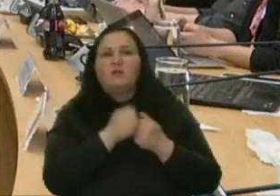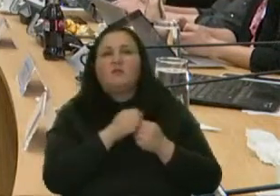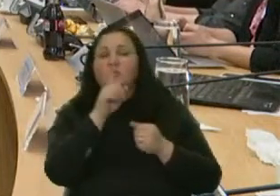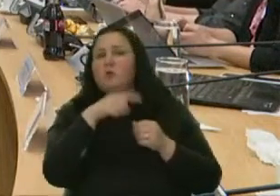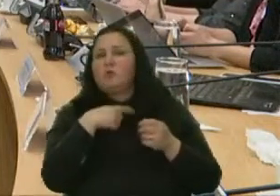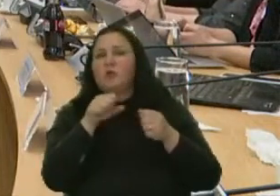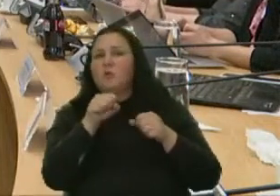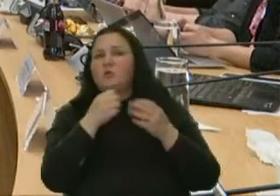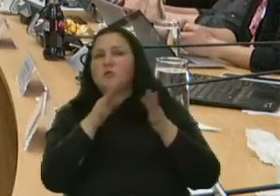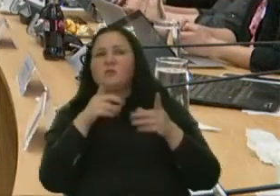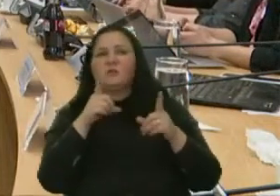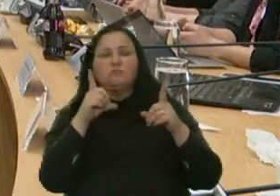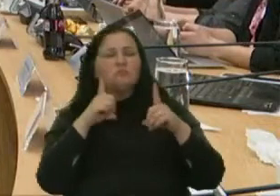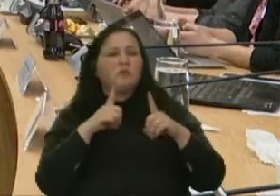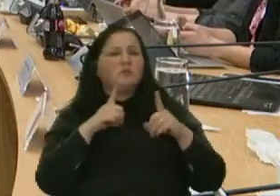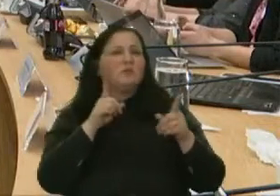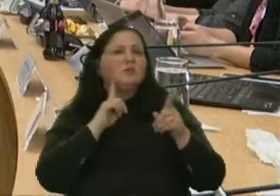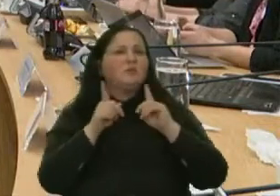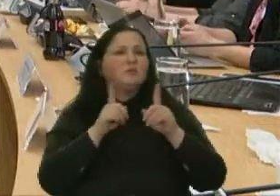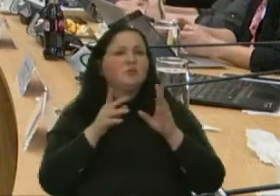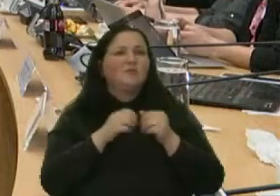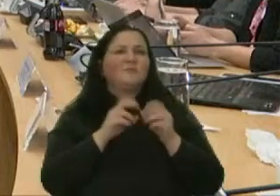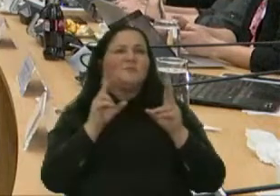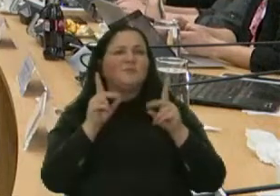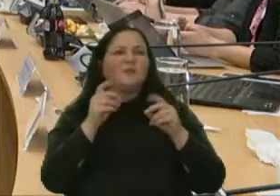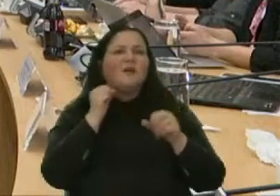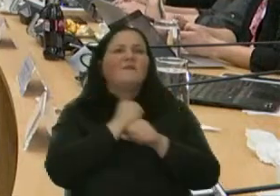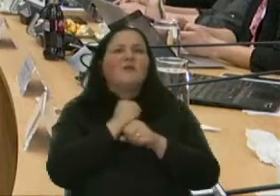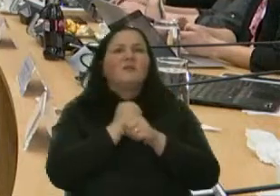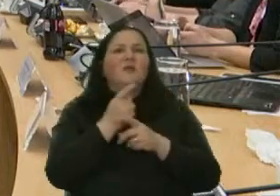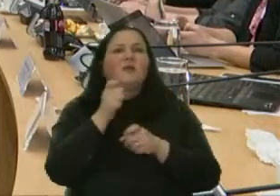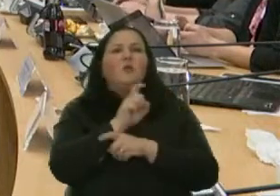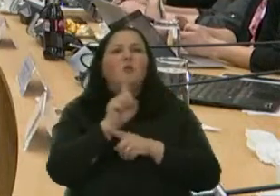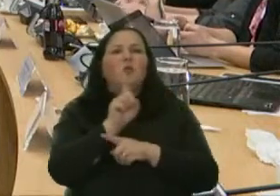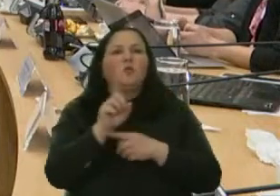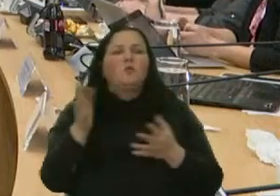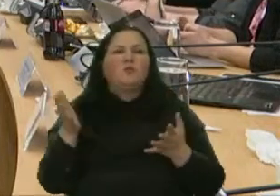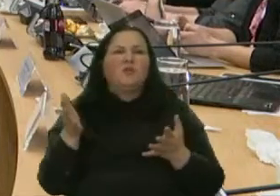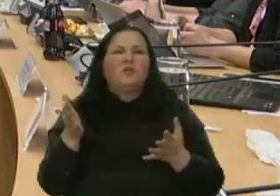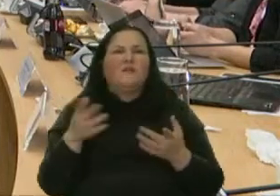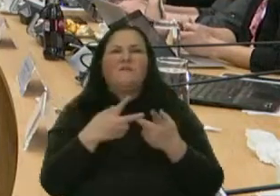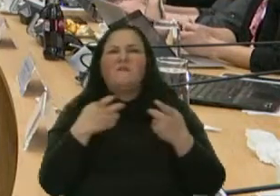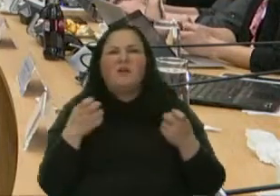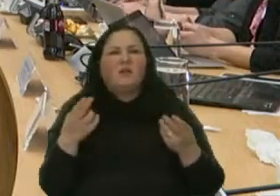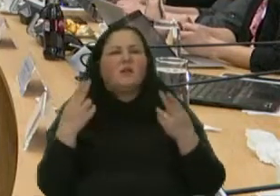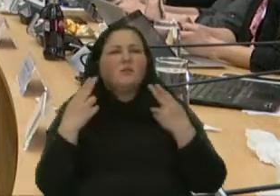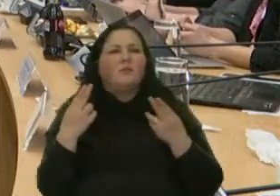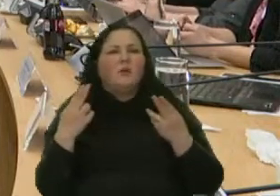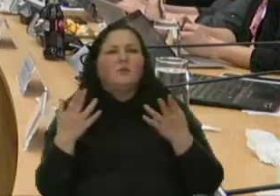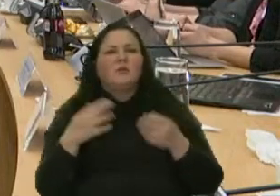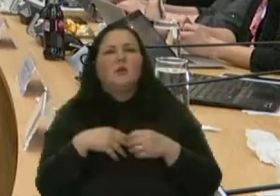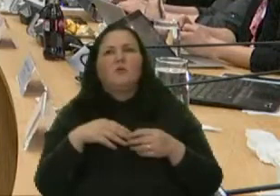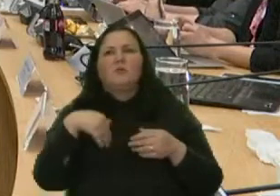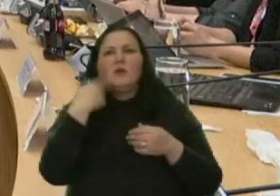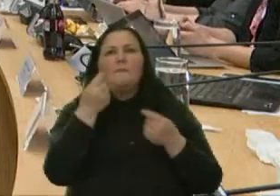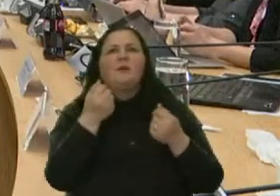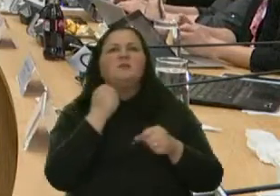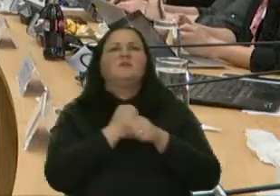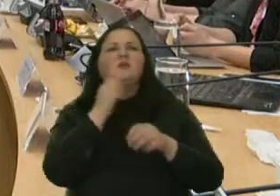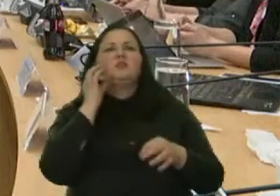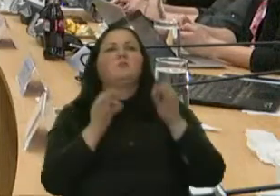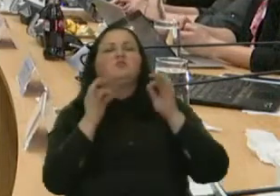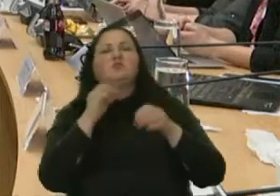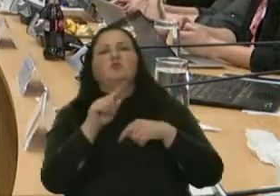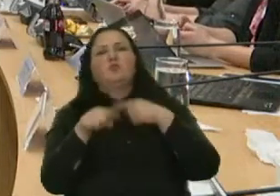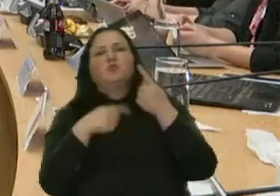ușile deschise și vom sta la dispoziție dar realizarea de lucruri care vin de nicăieri și duc nicăieri sau aruncarea Niș bani Haideți să mai facem niște studii ca după aceea